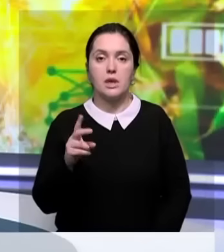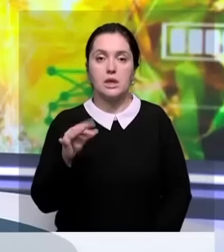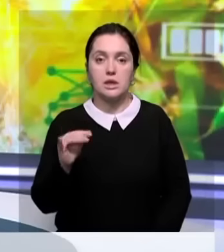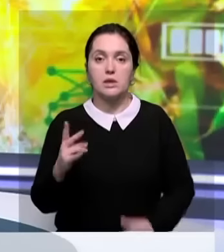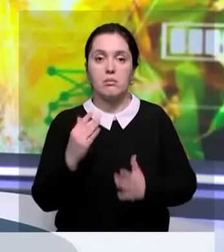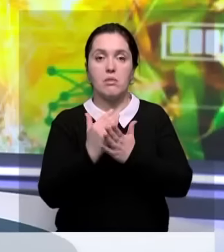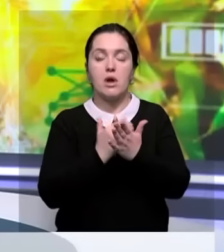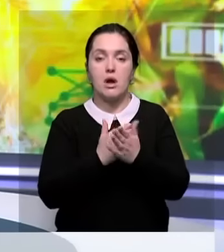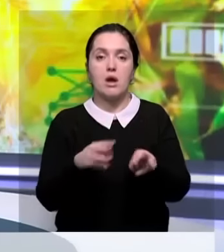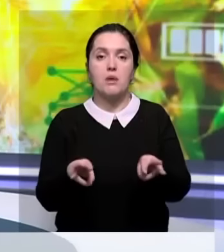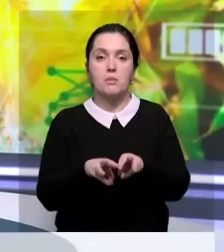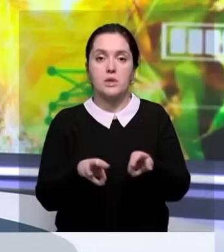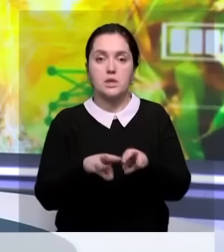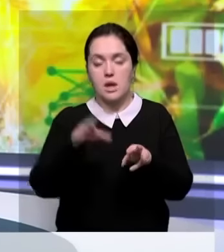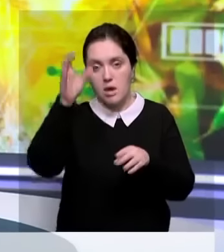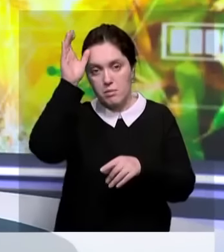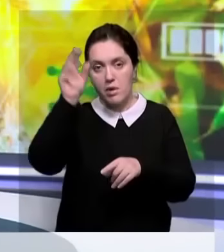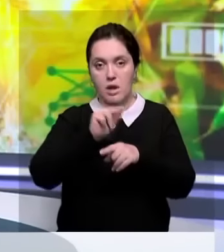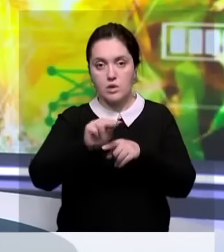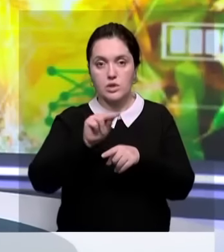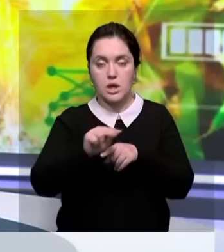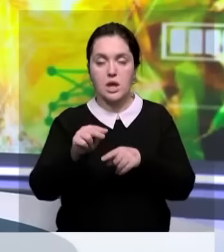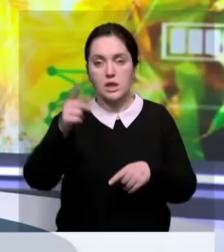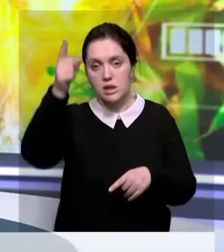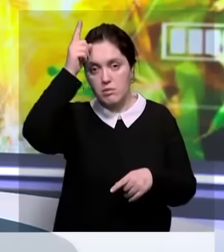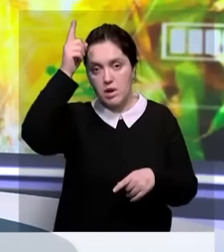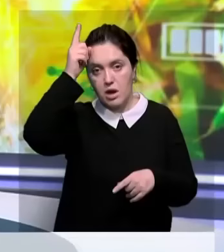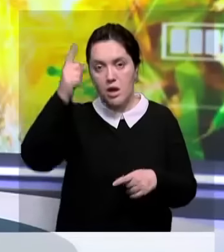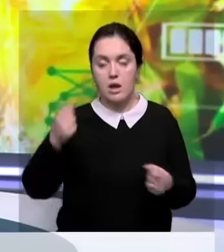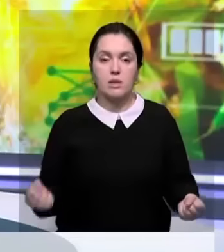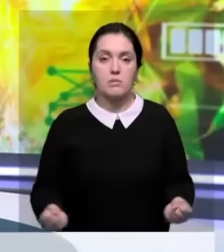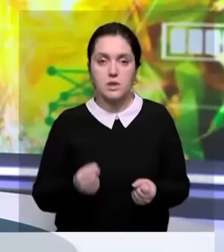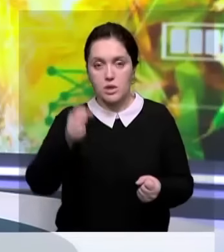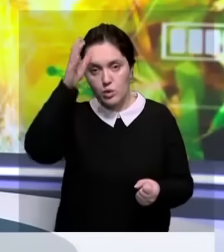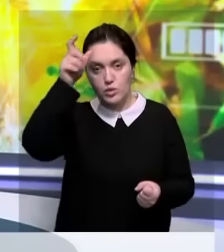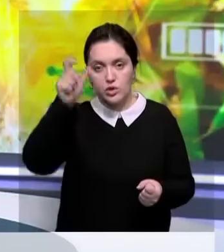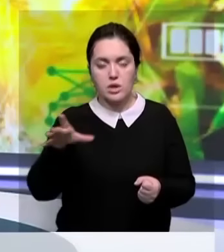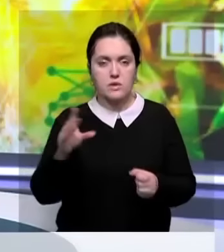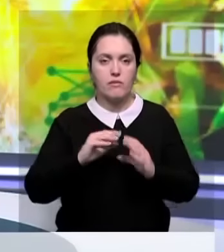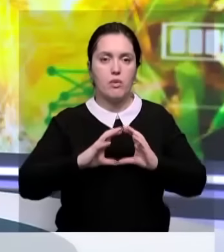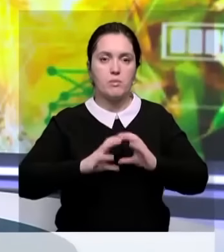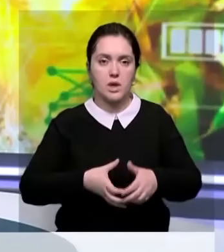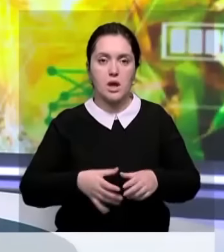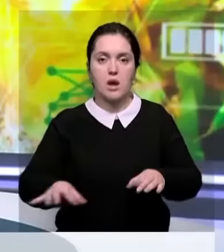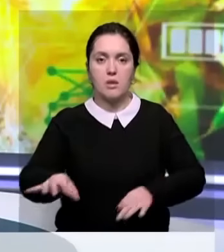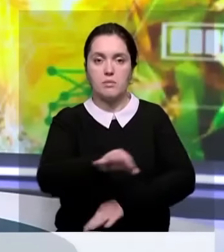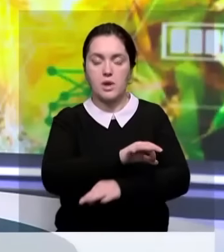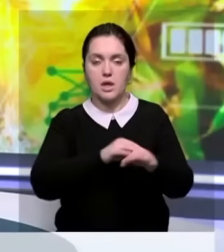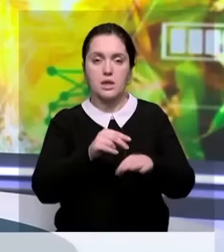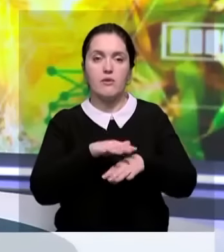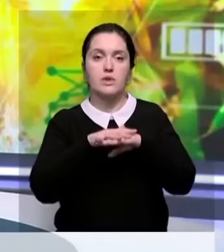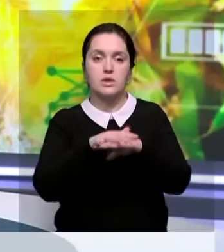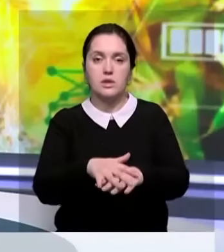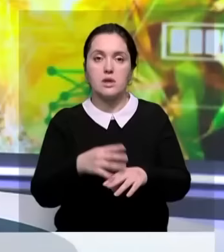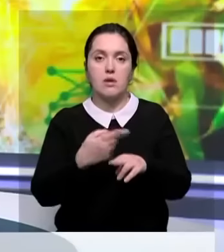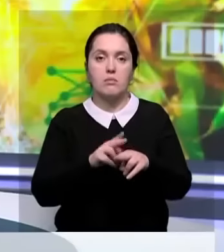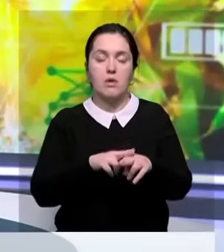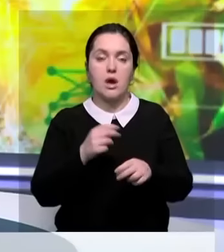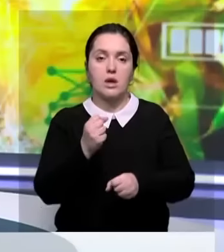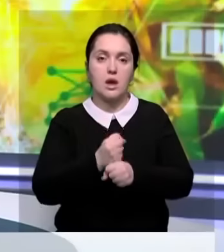Берлине. Программа Федерального министерства образования и научных исследований Германии направлена на поддержку ученых со всего мира. В рамках проекта